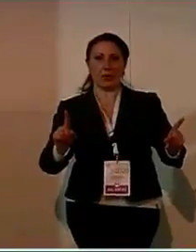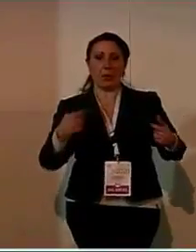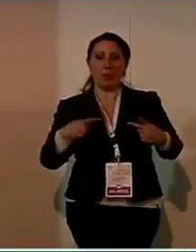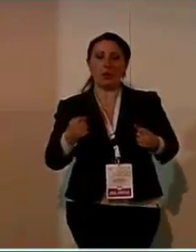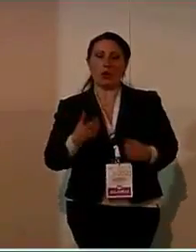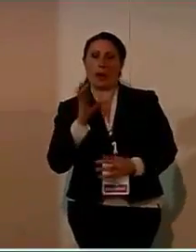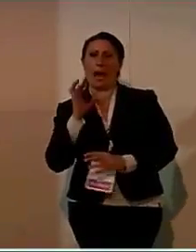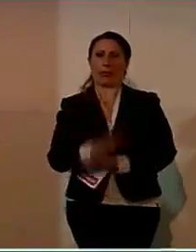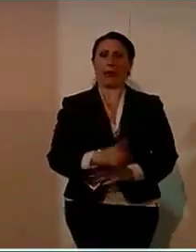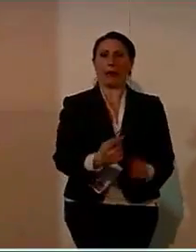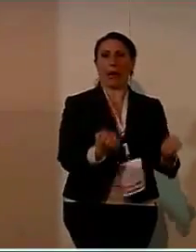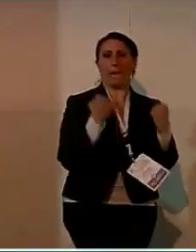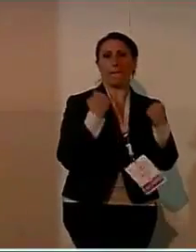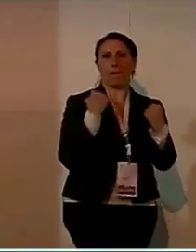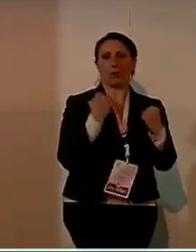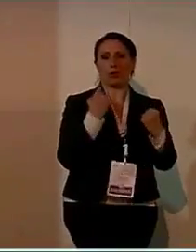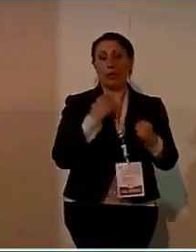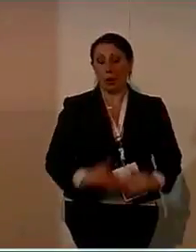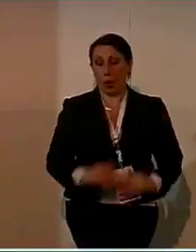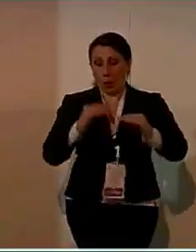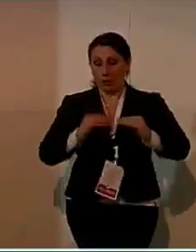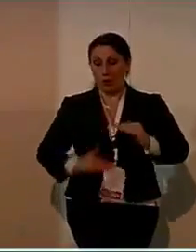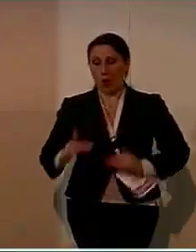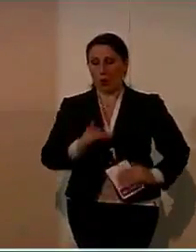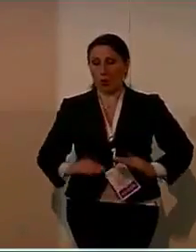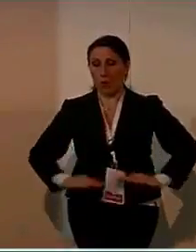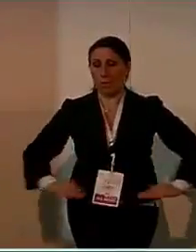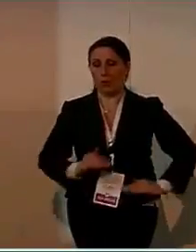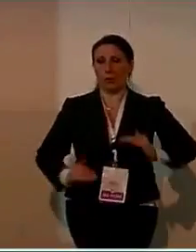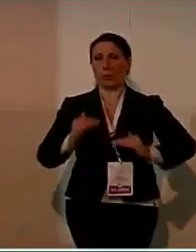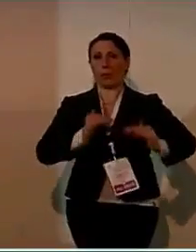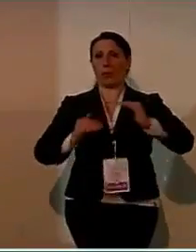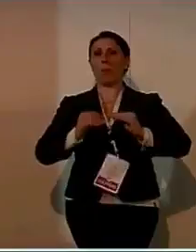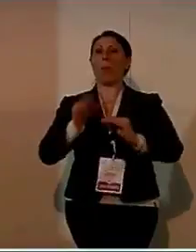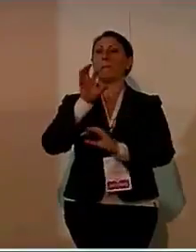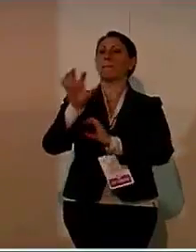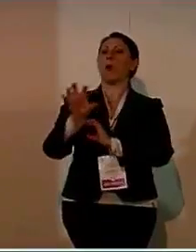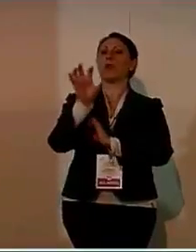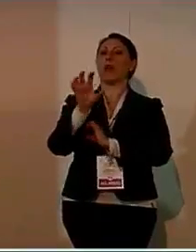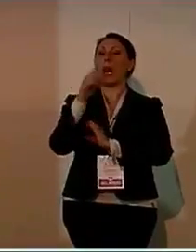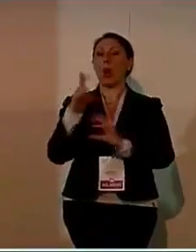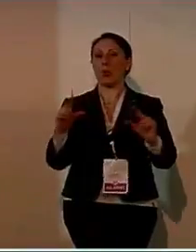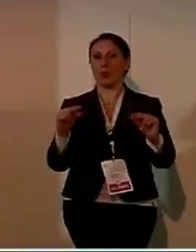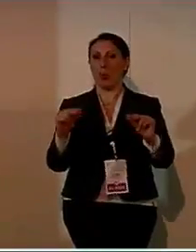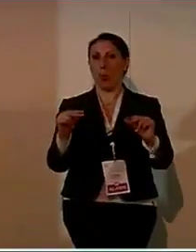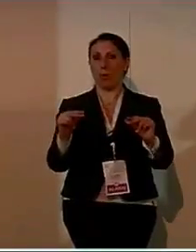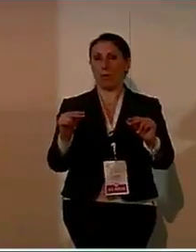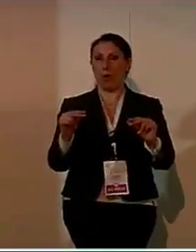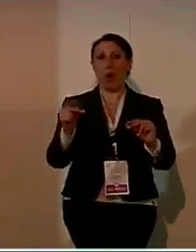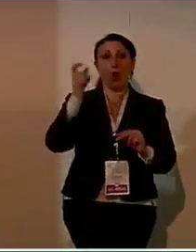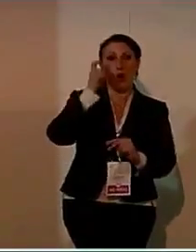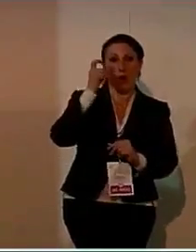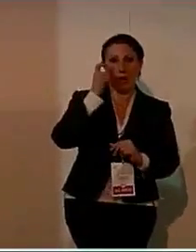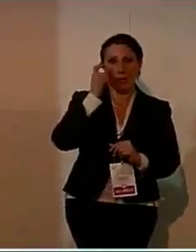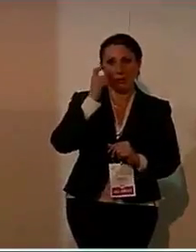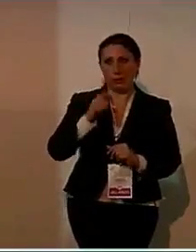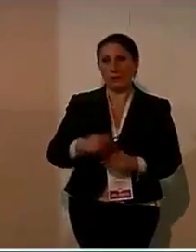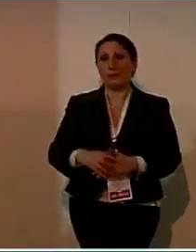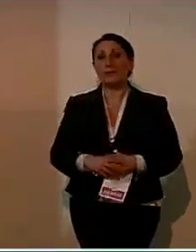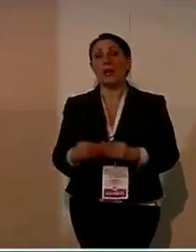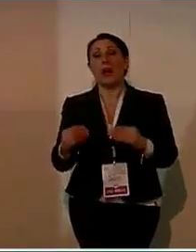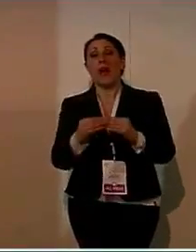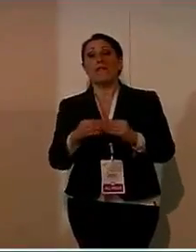potere ma ricostruire dal fondo un altro modello di governo di società di scambio di potere facciamo questo